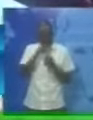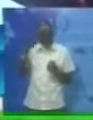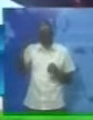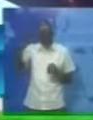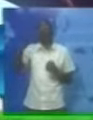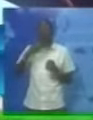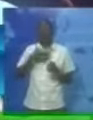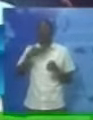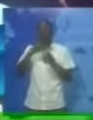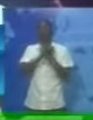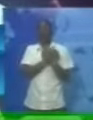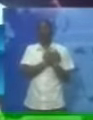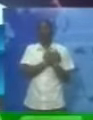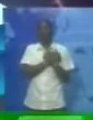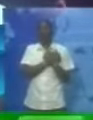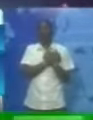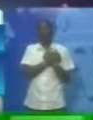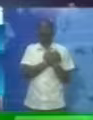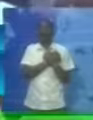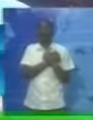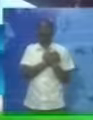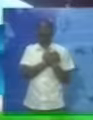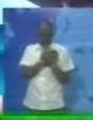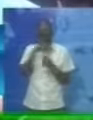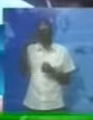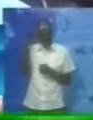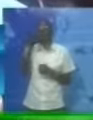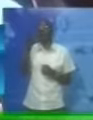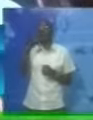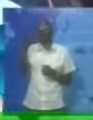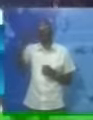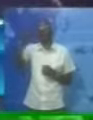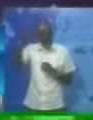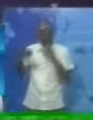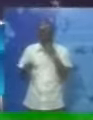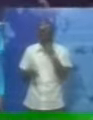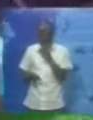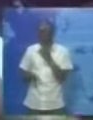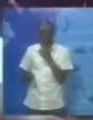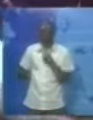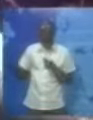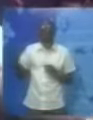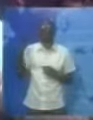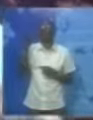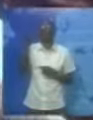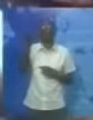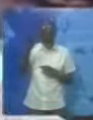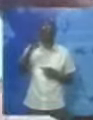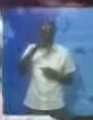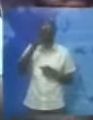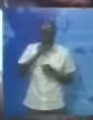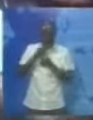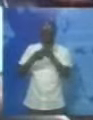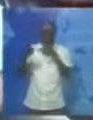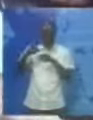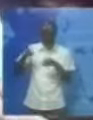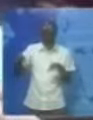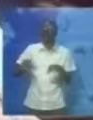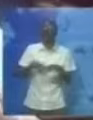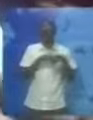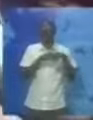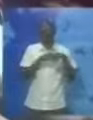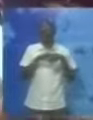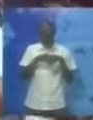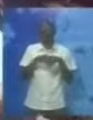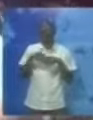amour, Mori. Nonga, pour dire, vous voyez que je viens de me marier, c'est sûr. Donc, c'est pour